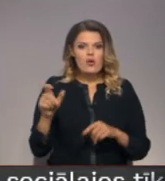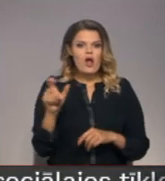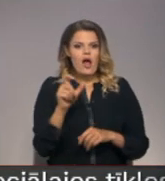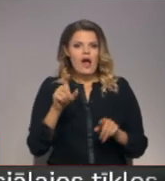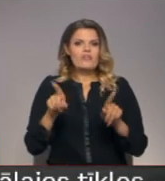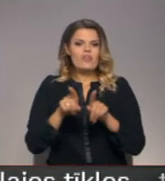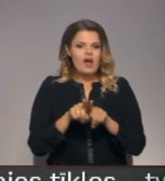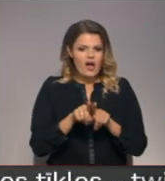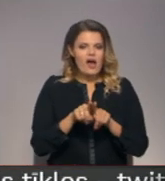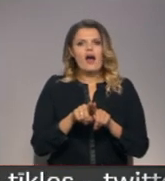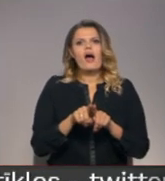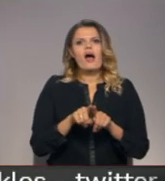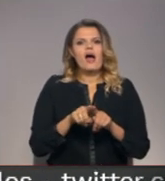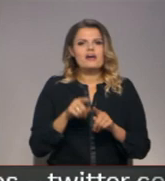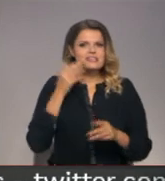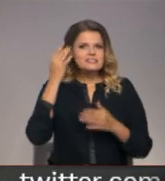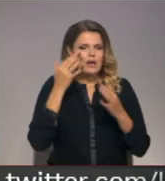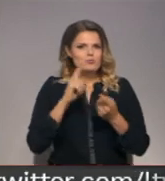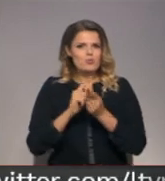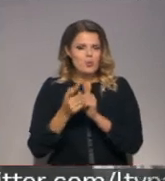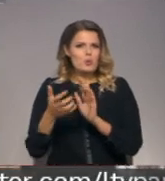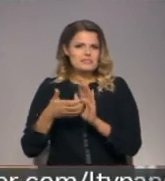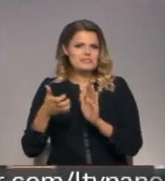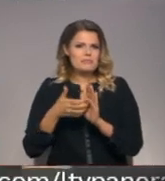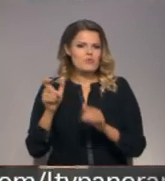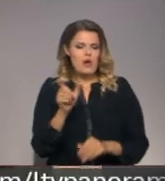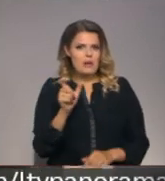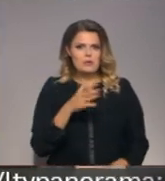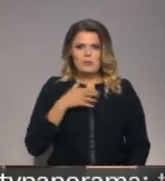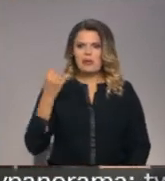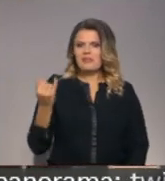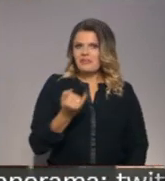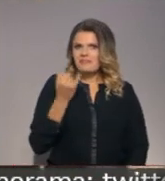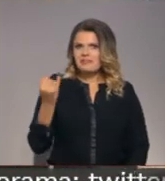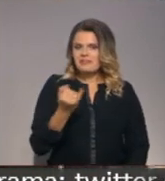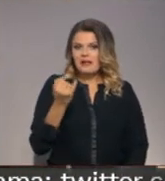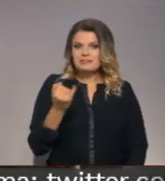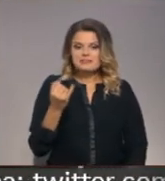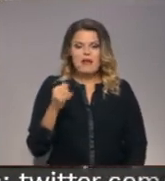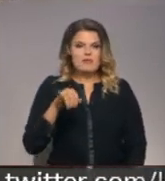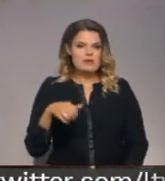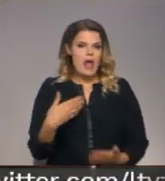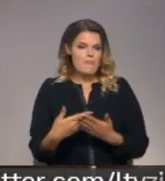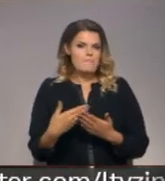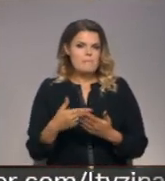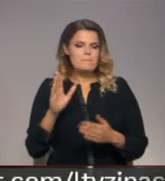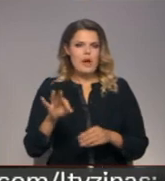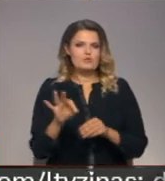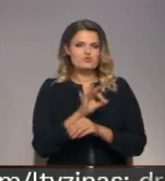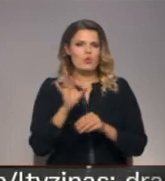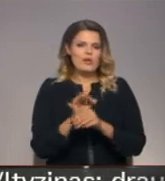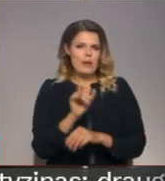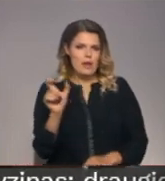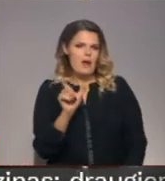priekšmets ticējumos un sapņa tulkos. Man likās diezgan interesanti tas, kad ja par tām šujamajām adatām,